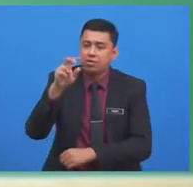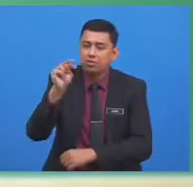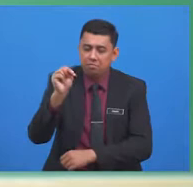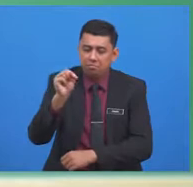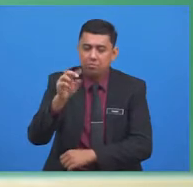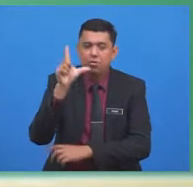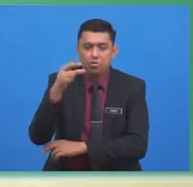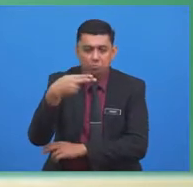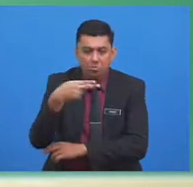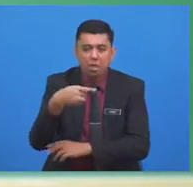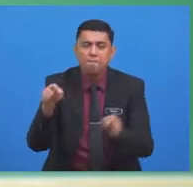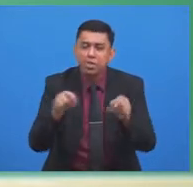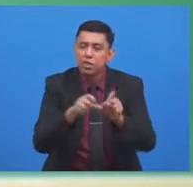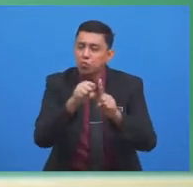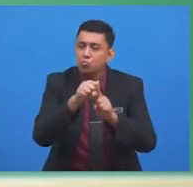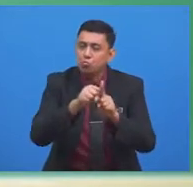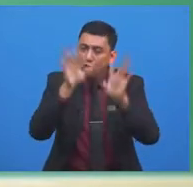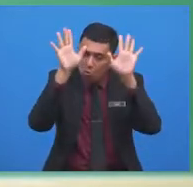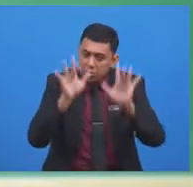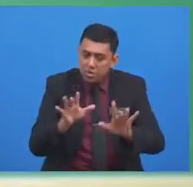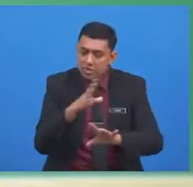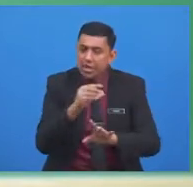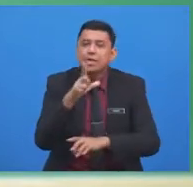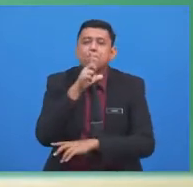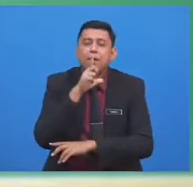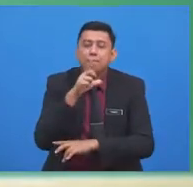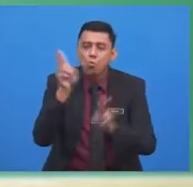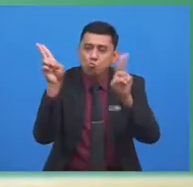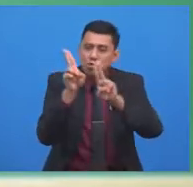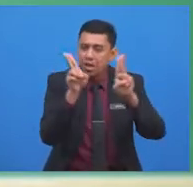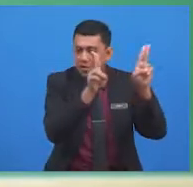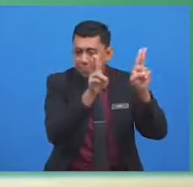suhu, hujan dan kelembapan udara.